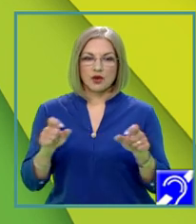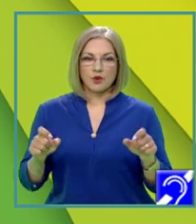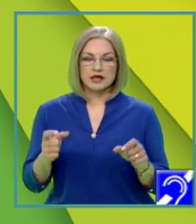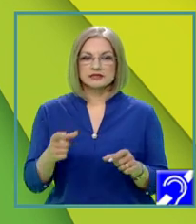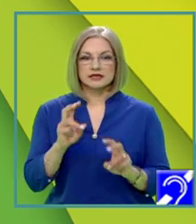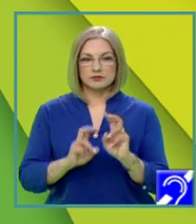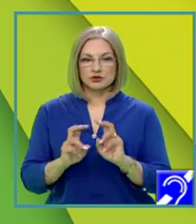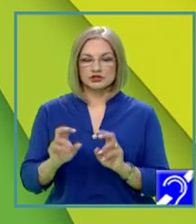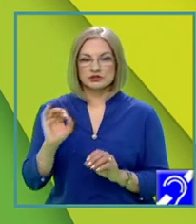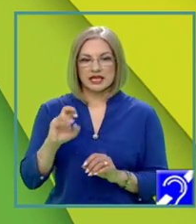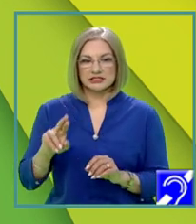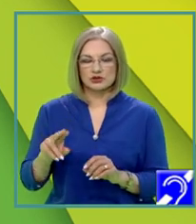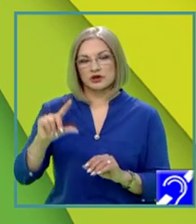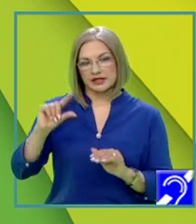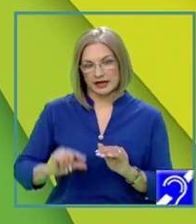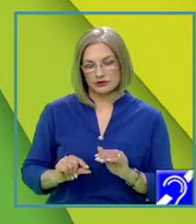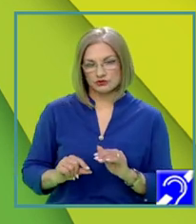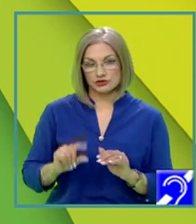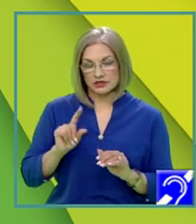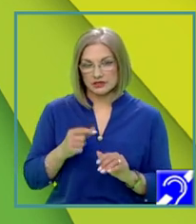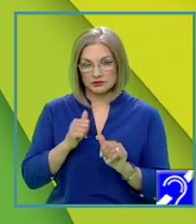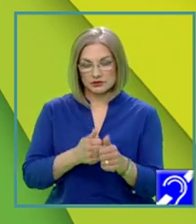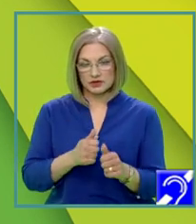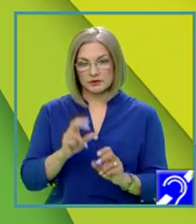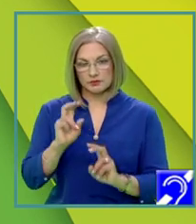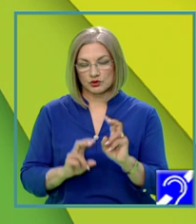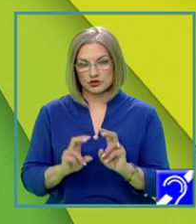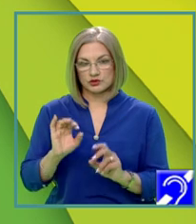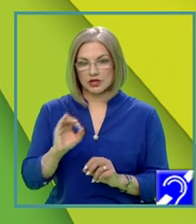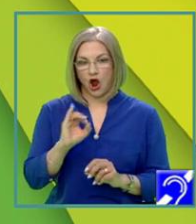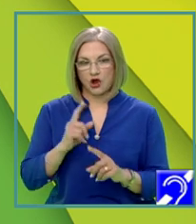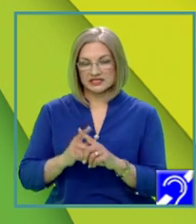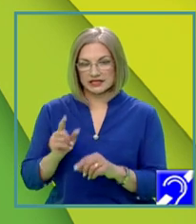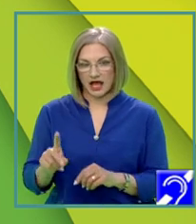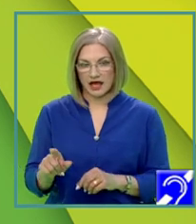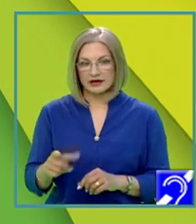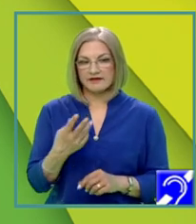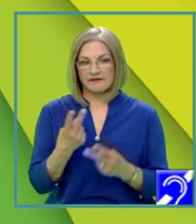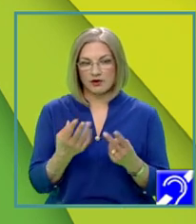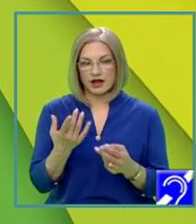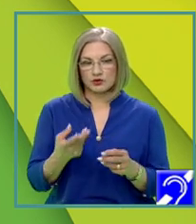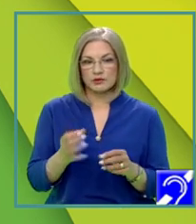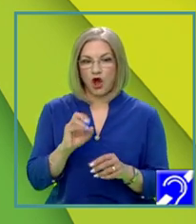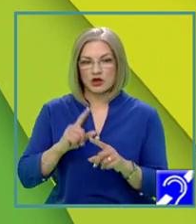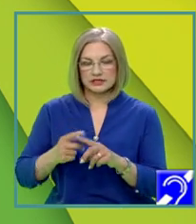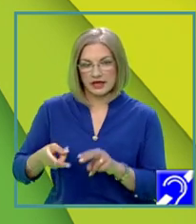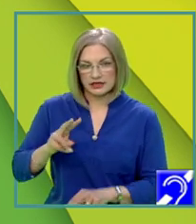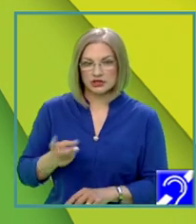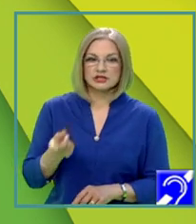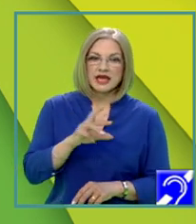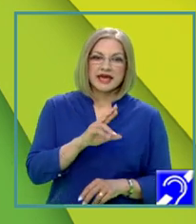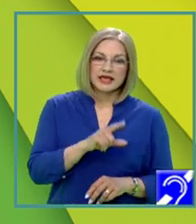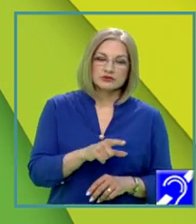respectiv de reducere având în vedere faptul că în procesul de oxidare valoarea numărului de oxidare crește în procesul de reducere